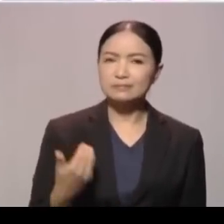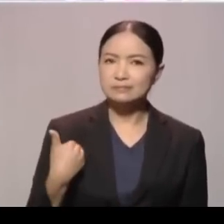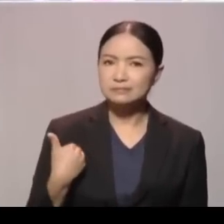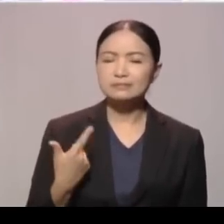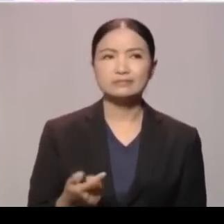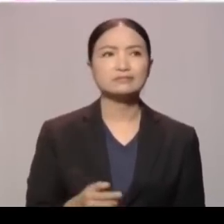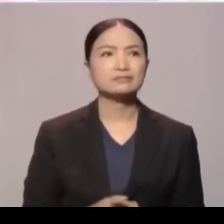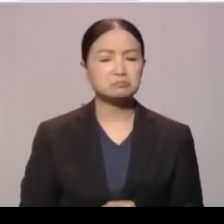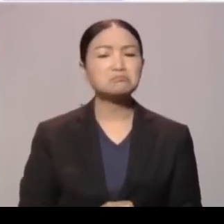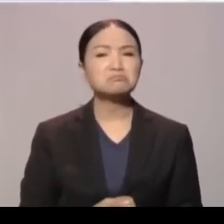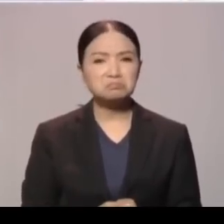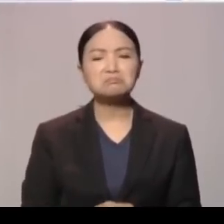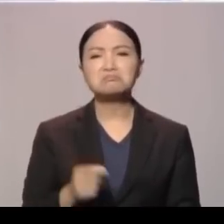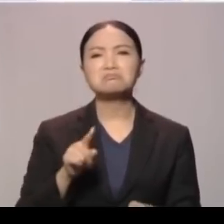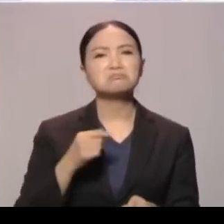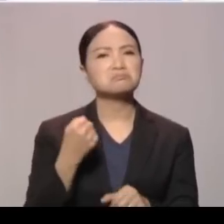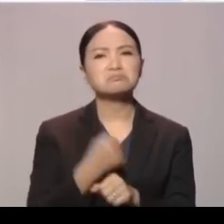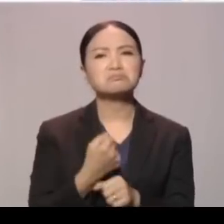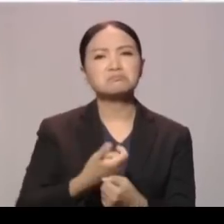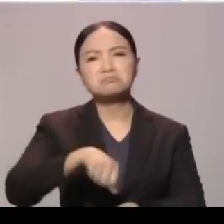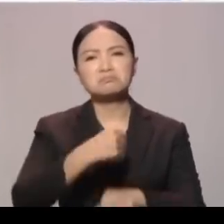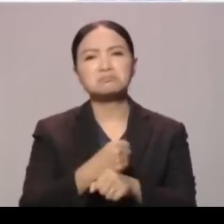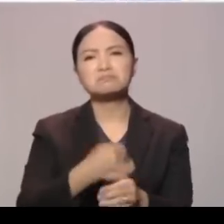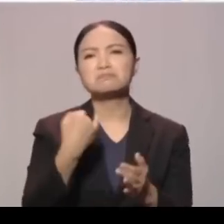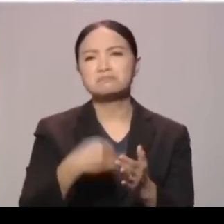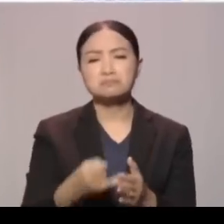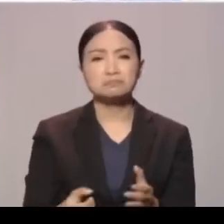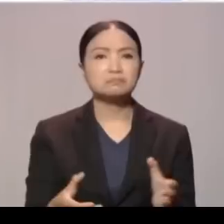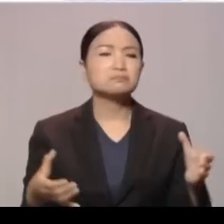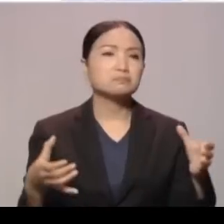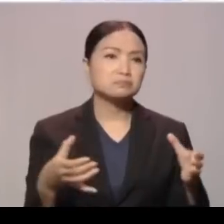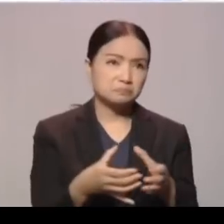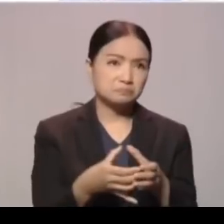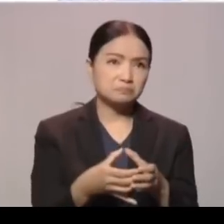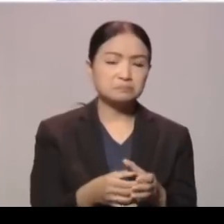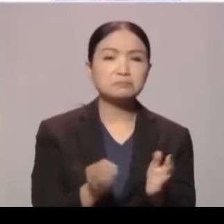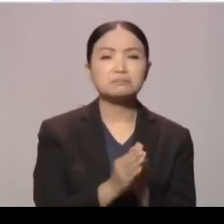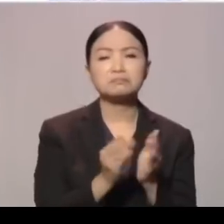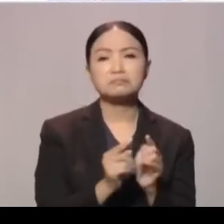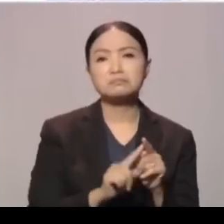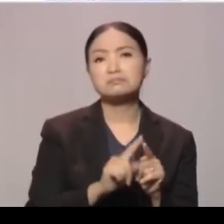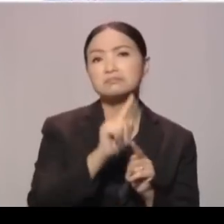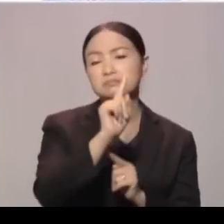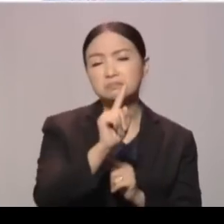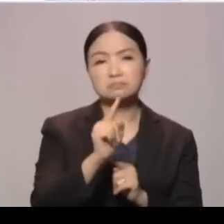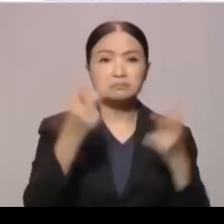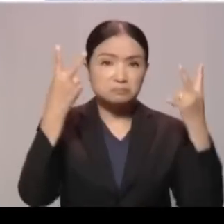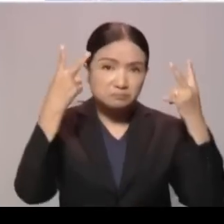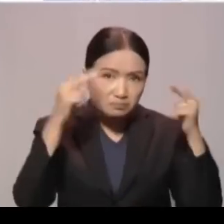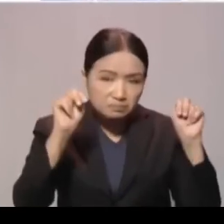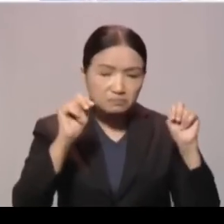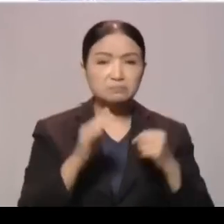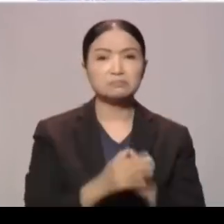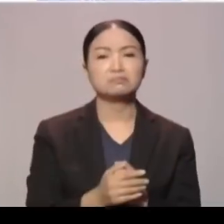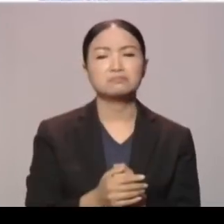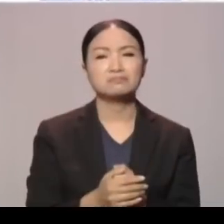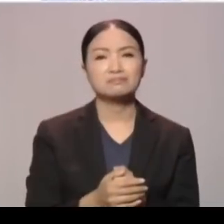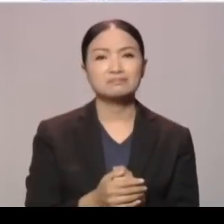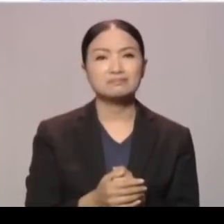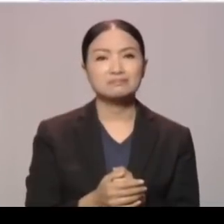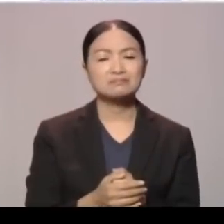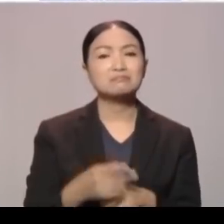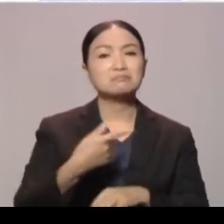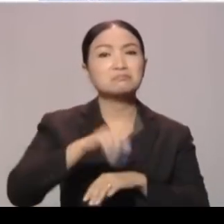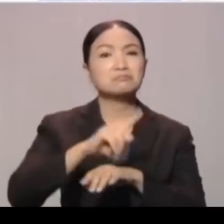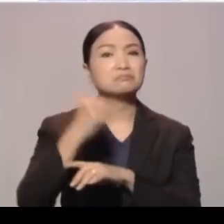สร้างธรรมเนียมปฏิบัติผิดๆว่าพรรคอันดับหนึ่งจะต้องได้ทั้งประธานสภาและต้องได้นายกอันนั้นเป็นเกมในการจัดตั้ง